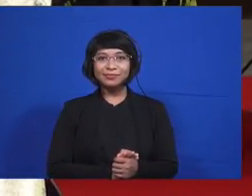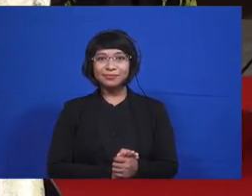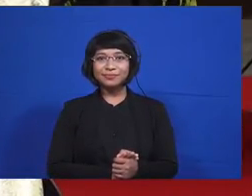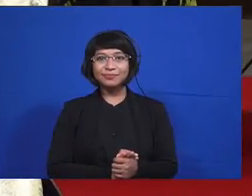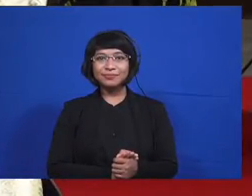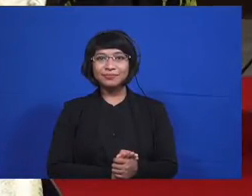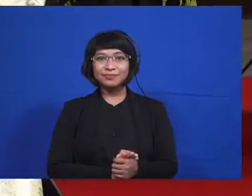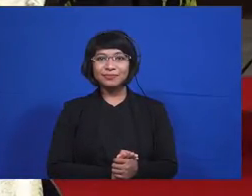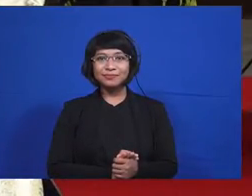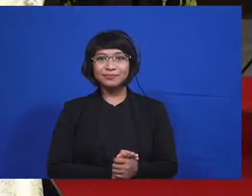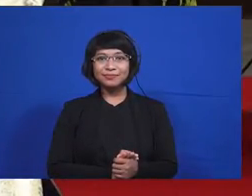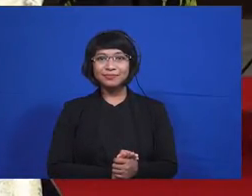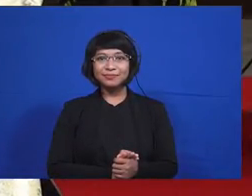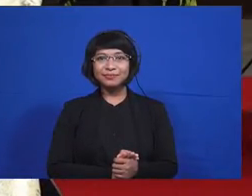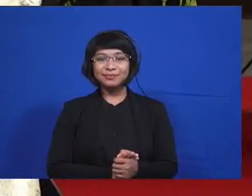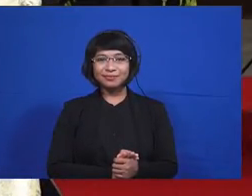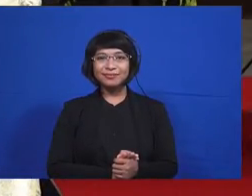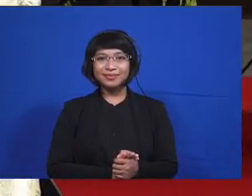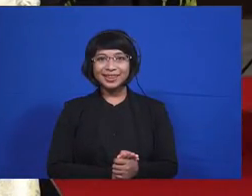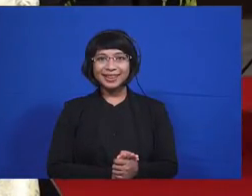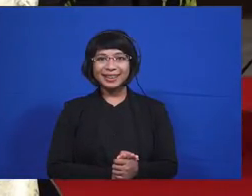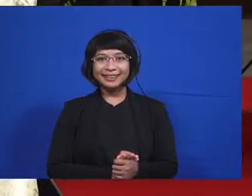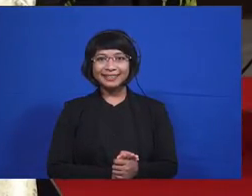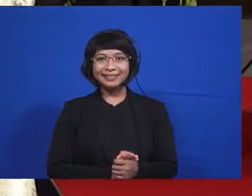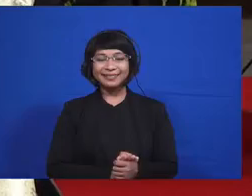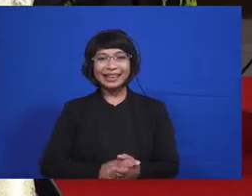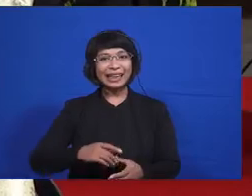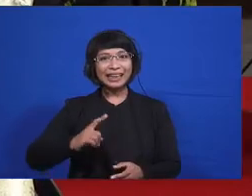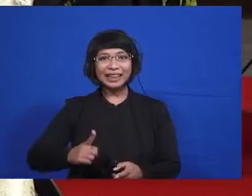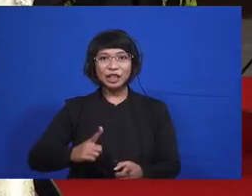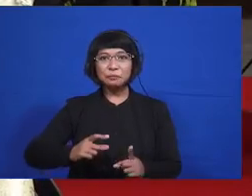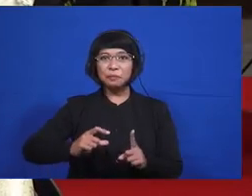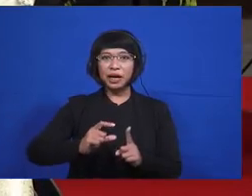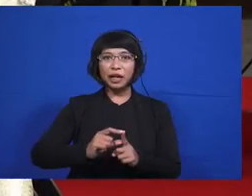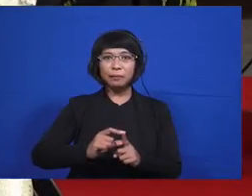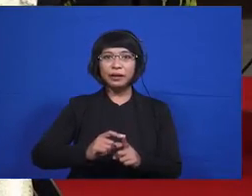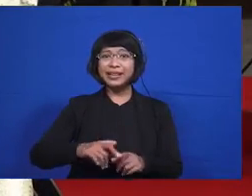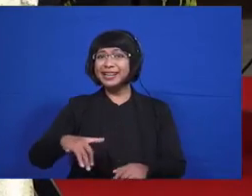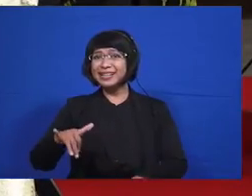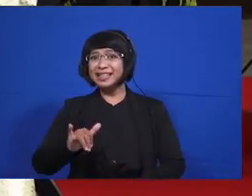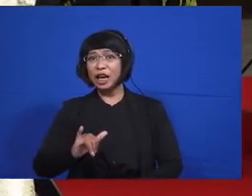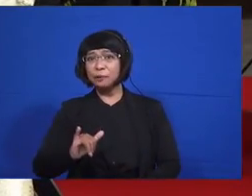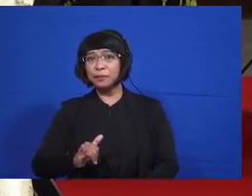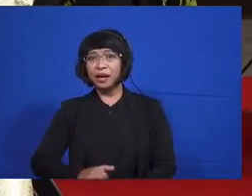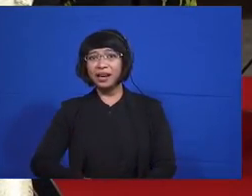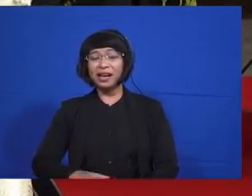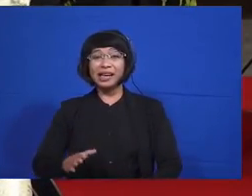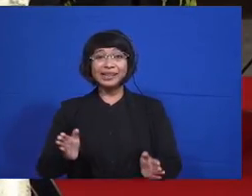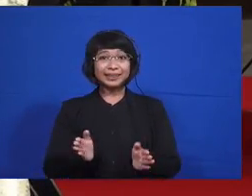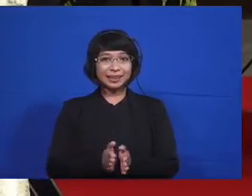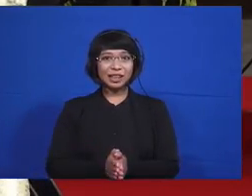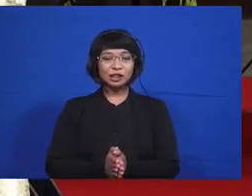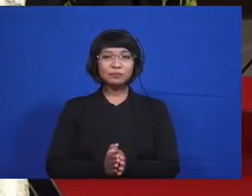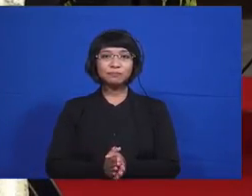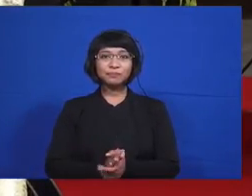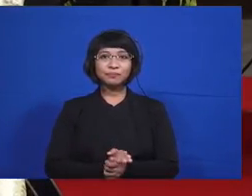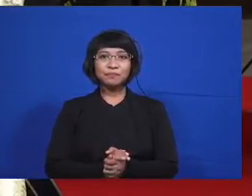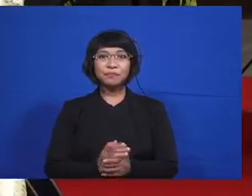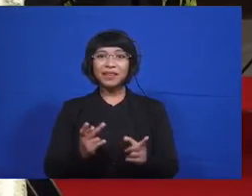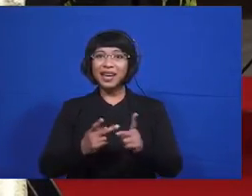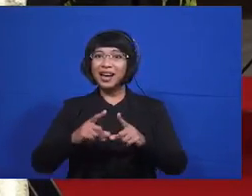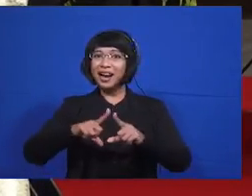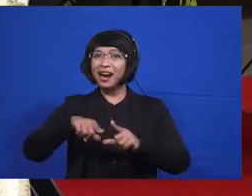dengan pengalaman-pengalaman yang harus diolah, ya. Itu sama, mirip dengan beberapa pernik yang berbeda-beda.